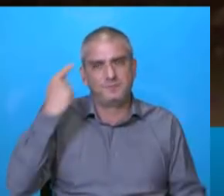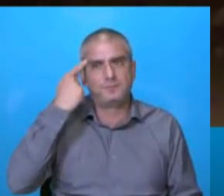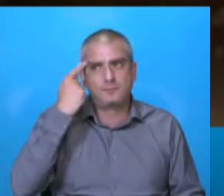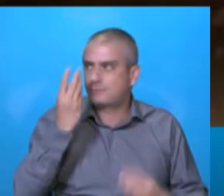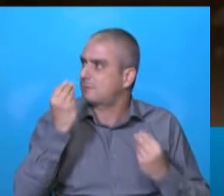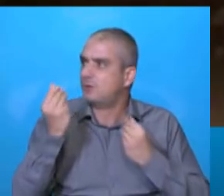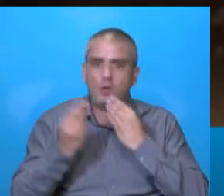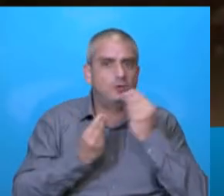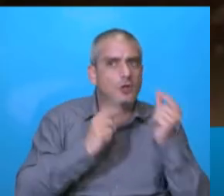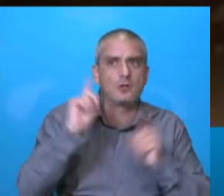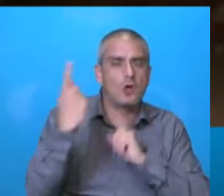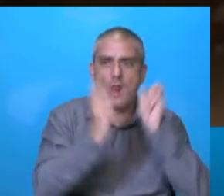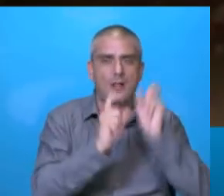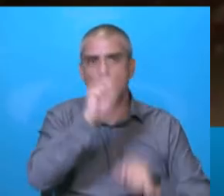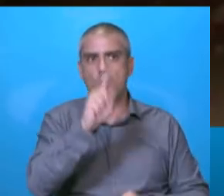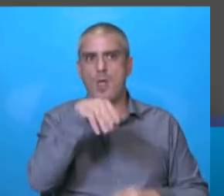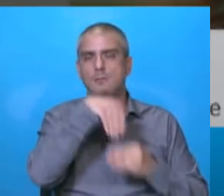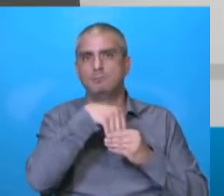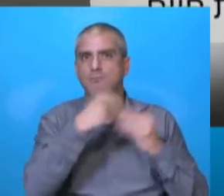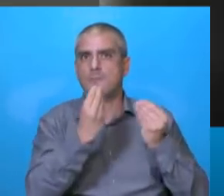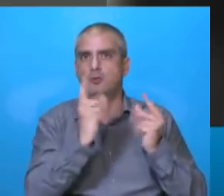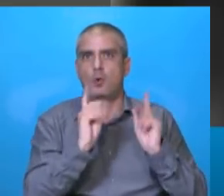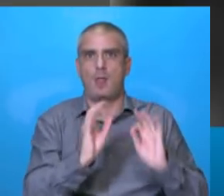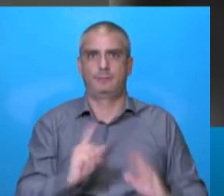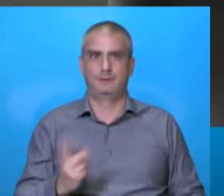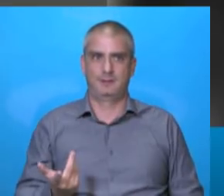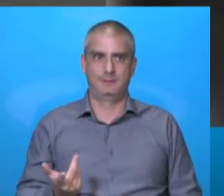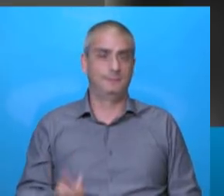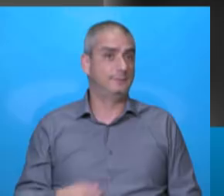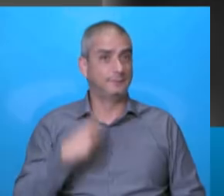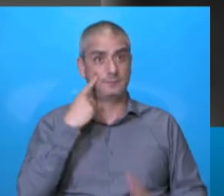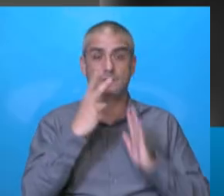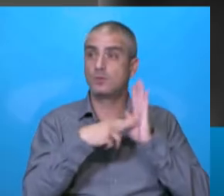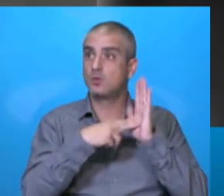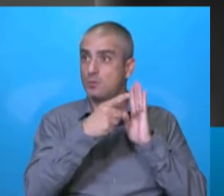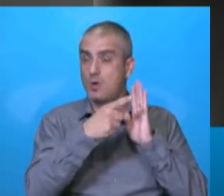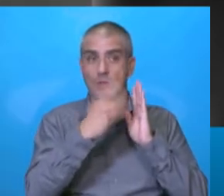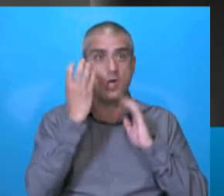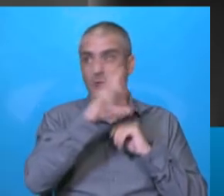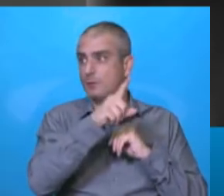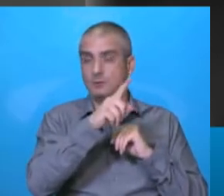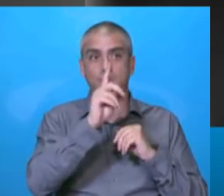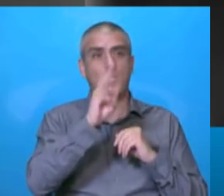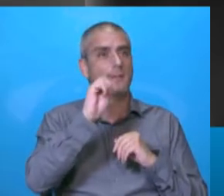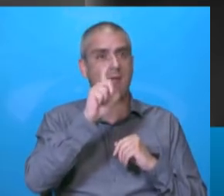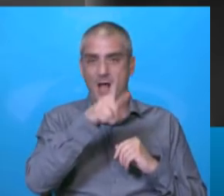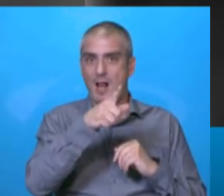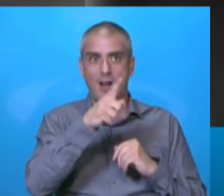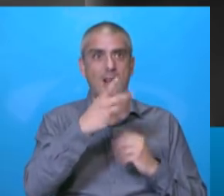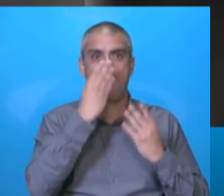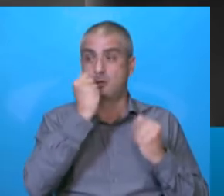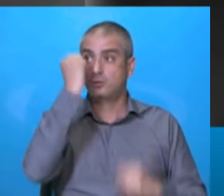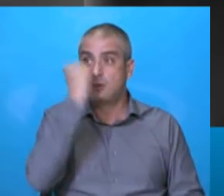אדם שאולי תמון בו משהו לא טוב. התמונות והפוסטים של מיכל סלע ובעלה אלירן מלול החשוד